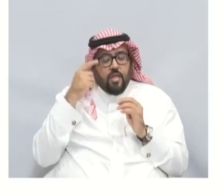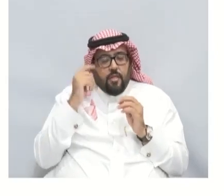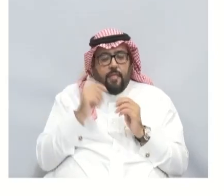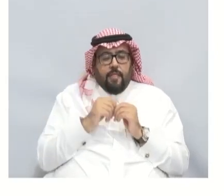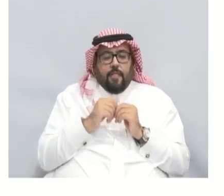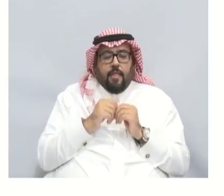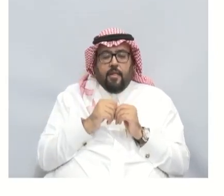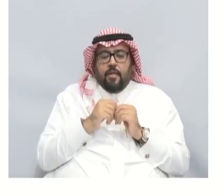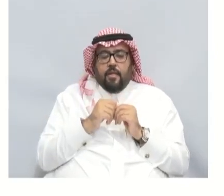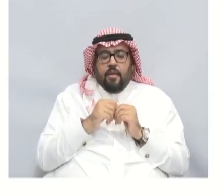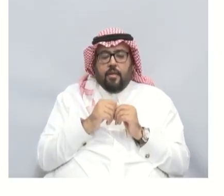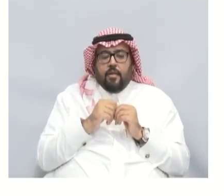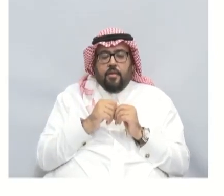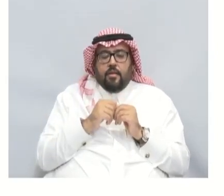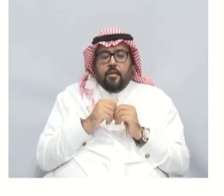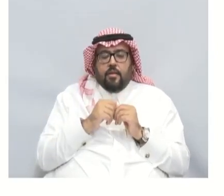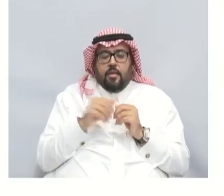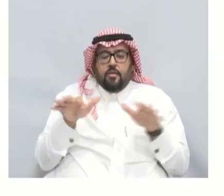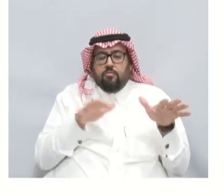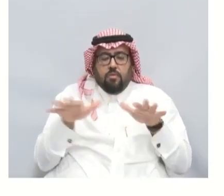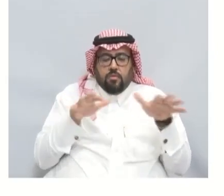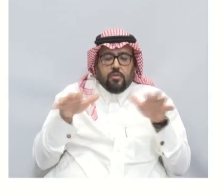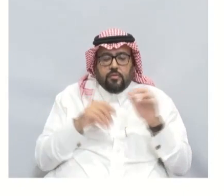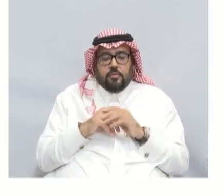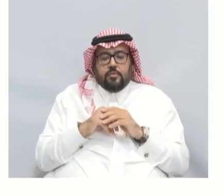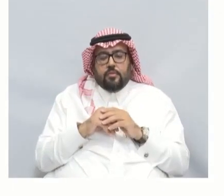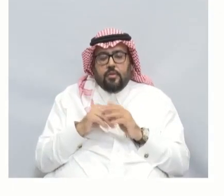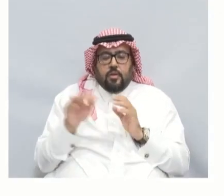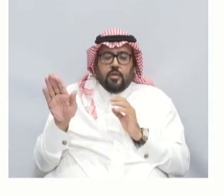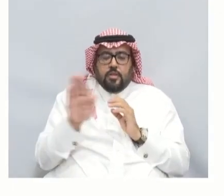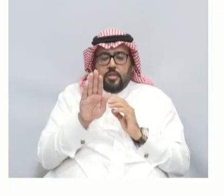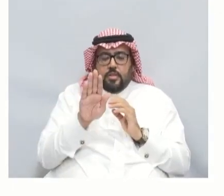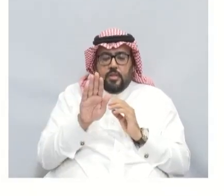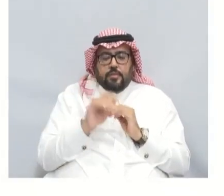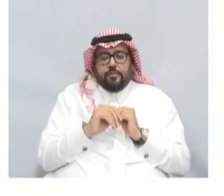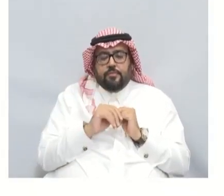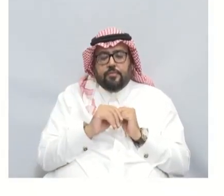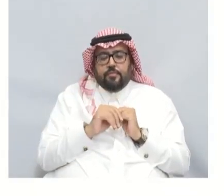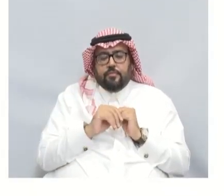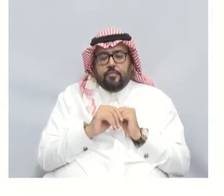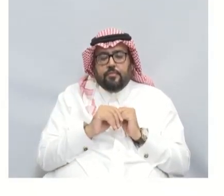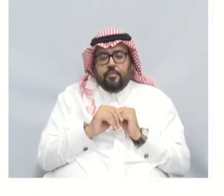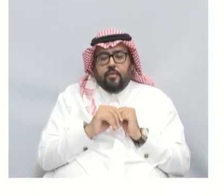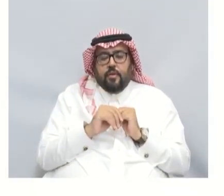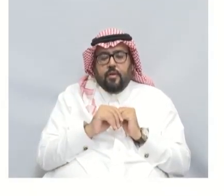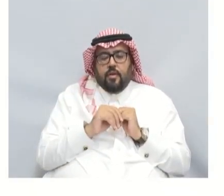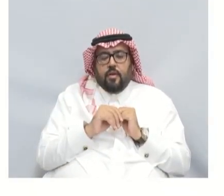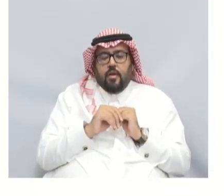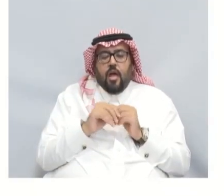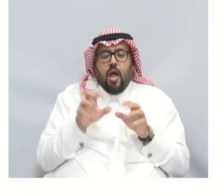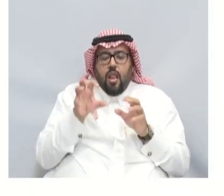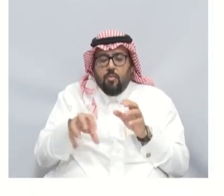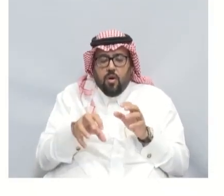أحسنتم، نستخدمها في حالة الزلازل، رائعين، إذن نستخدمها في حالة الزلازل سين.